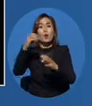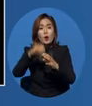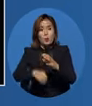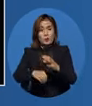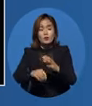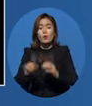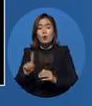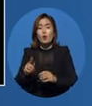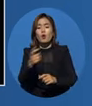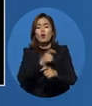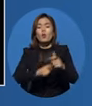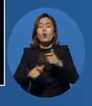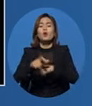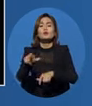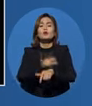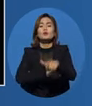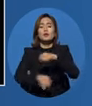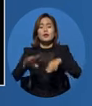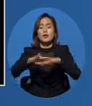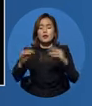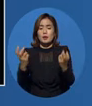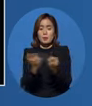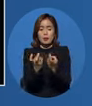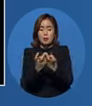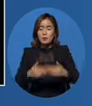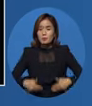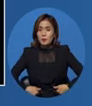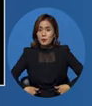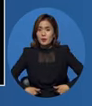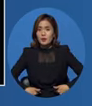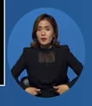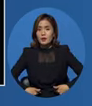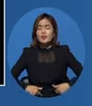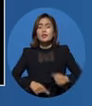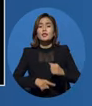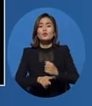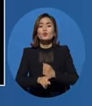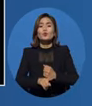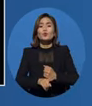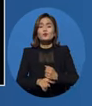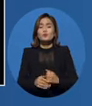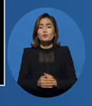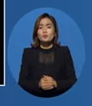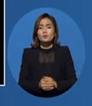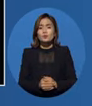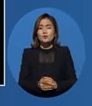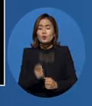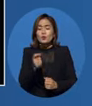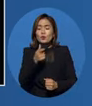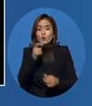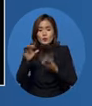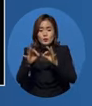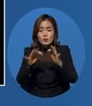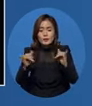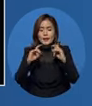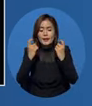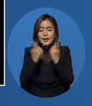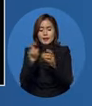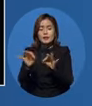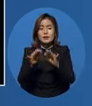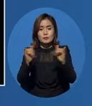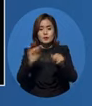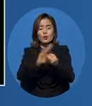우리가 더 적극적인 대책을 세워야 된다고 생각합니다 그 이유는 뭐 우리소 성공이나 자영업자들이